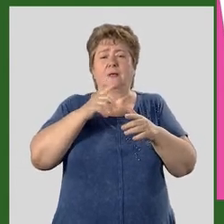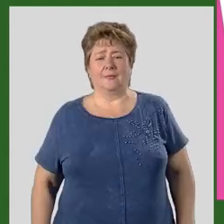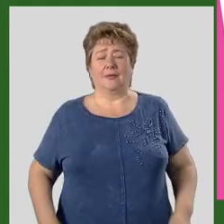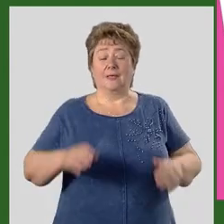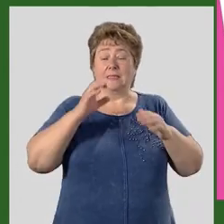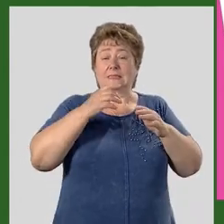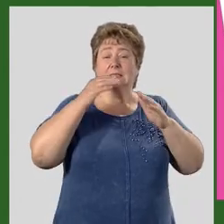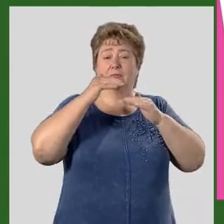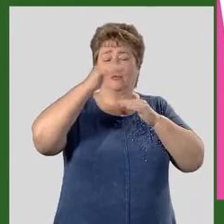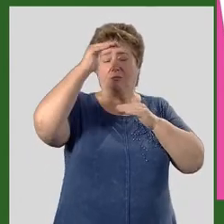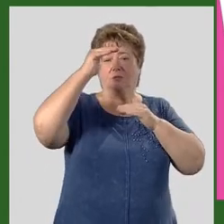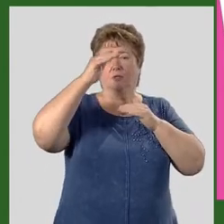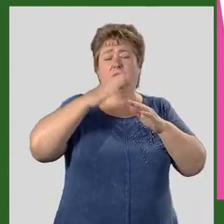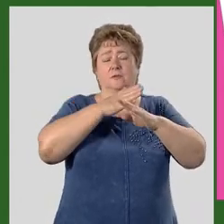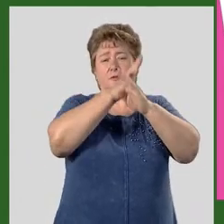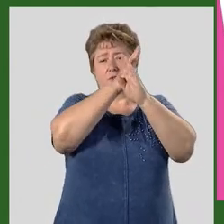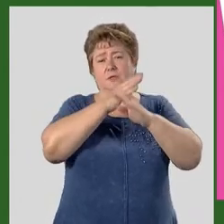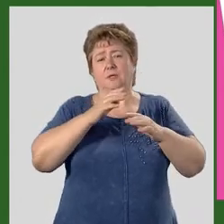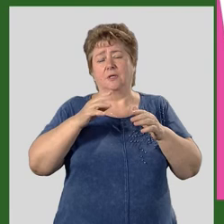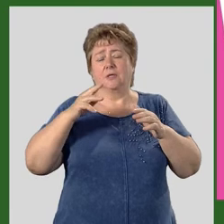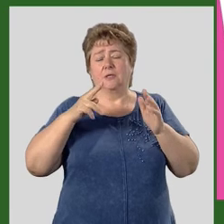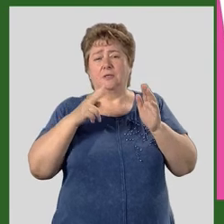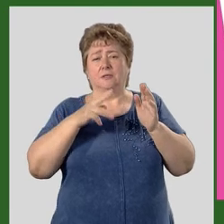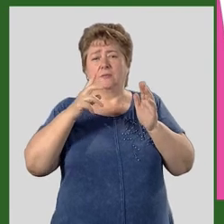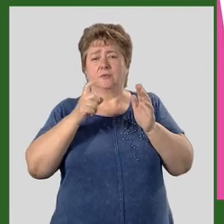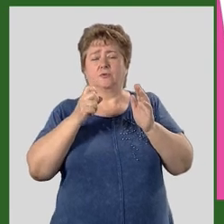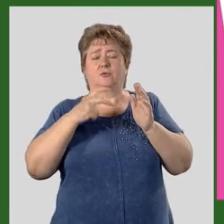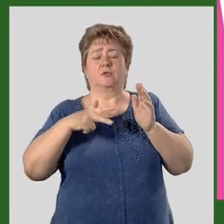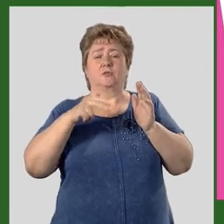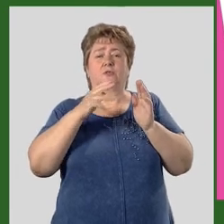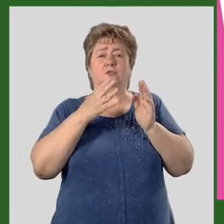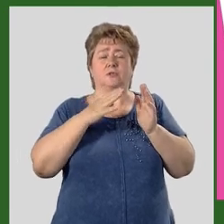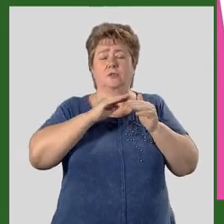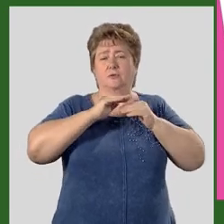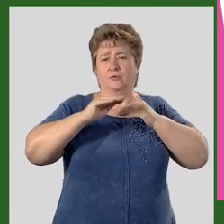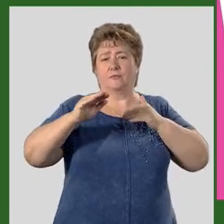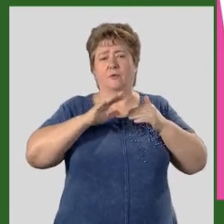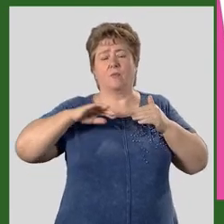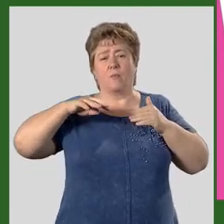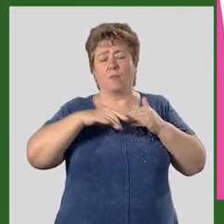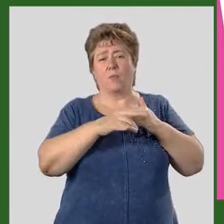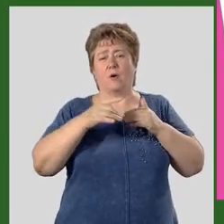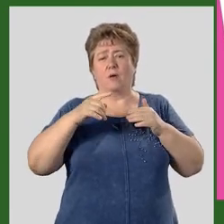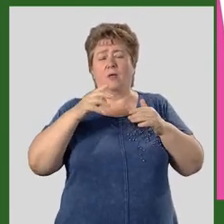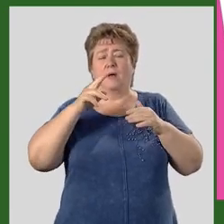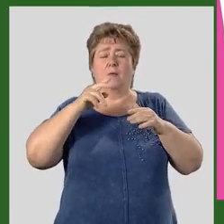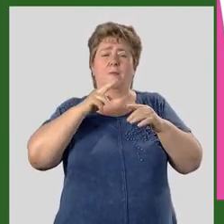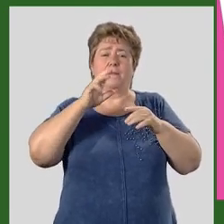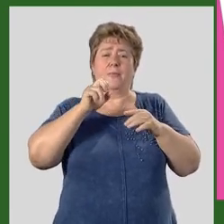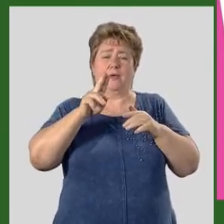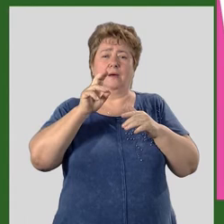Заалайский. С его величайшей вершиной 7134 метра над уровнем моря – пик